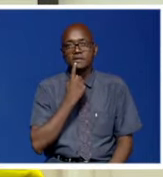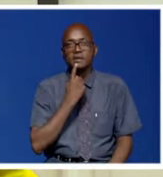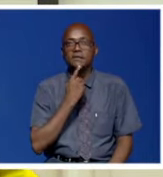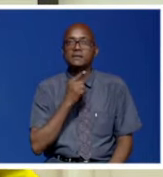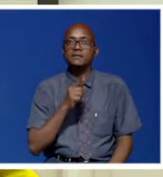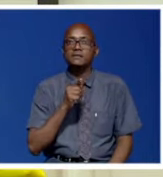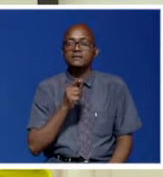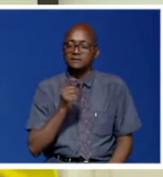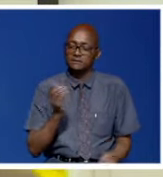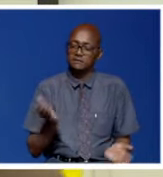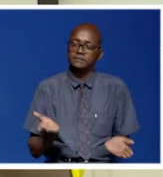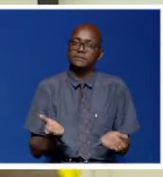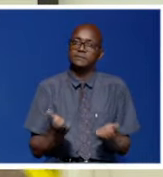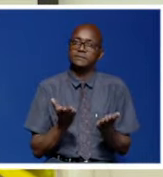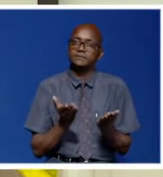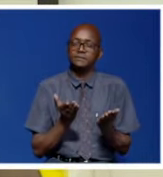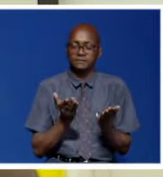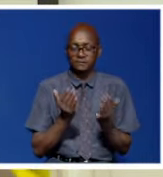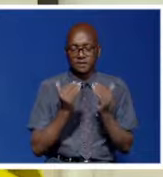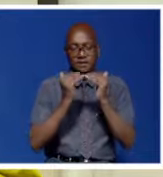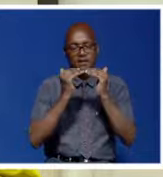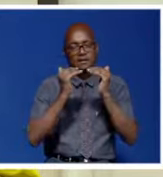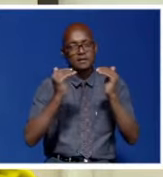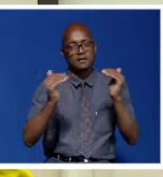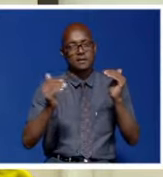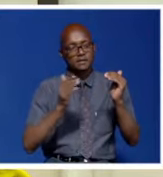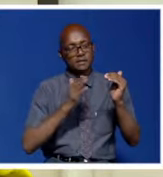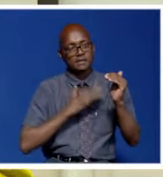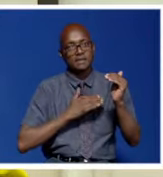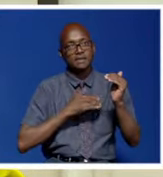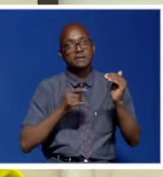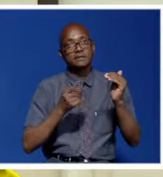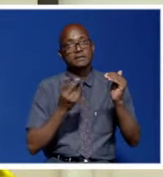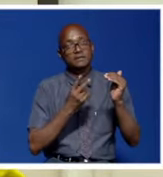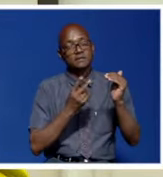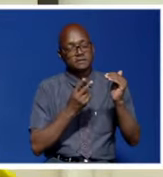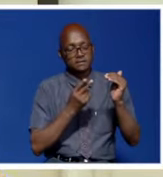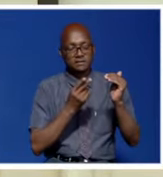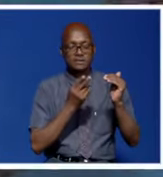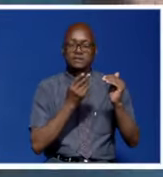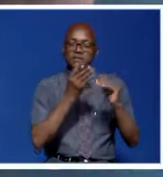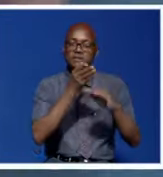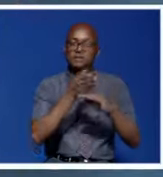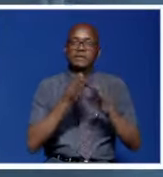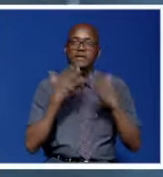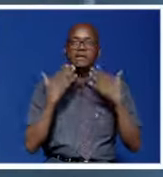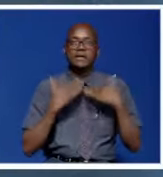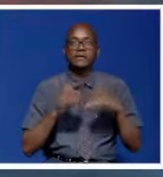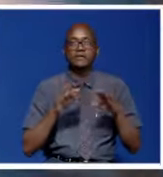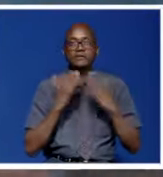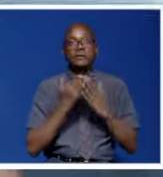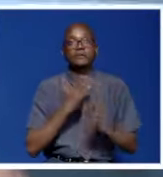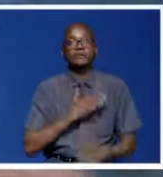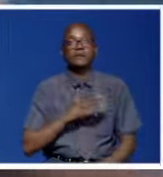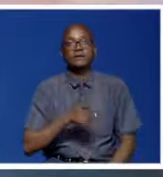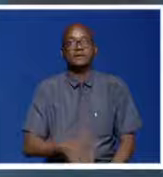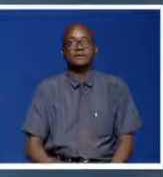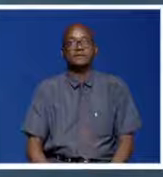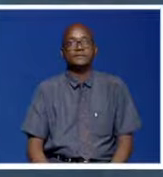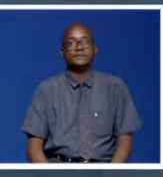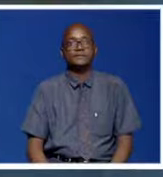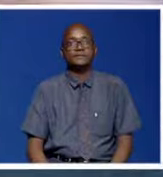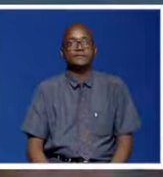wanaweka ile level ambayo inatakika kulingana na shirika la afya duniani linavyotaka. Lishe na mazoezi ni